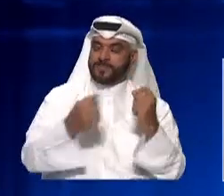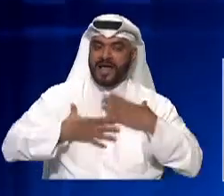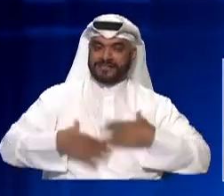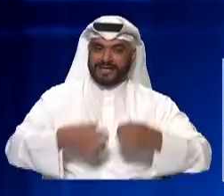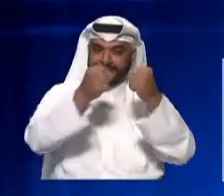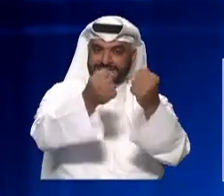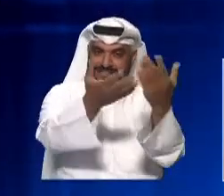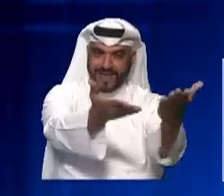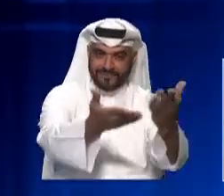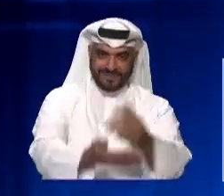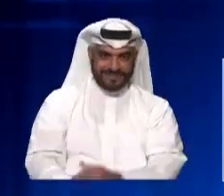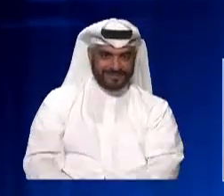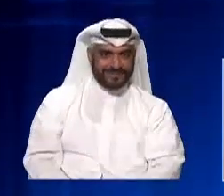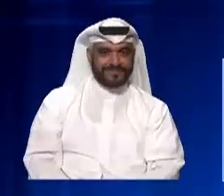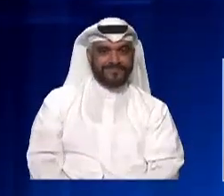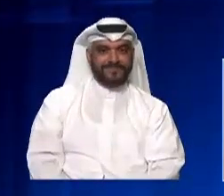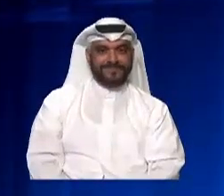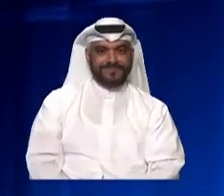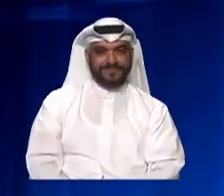الجميع.